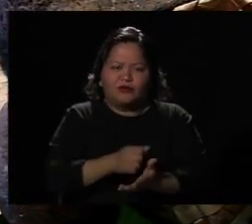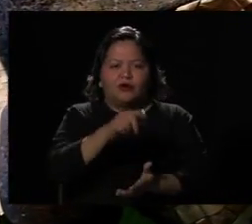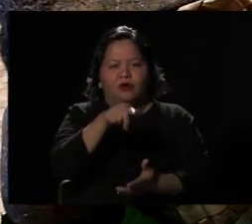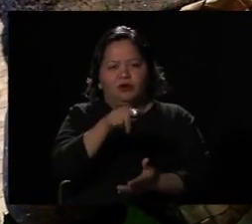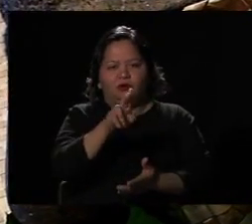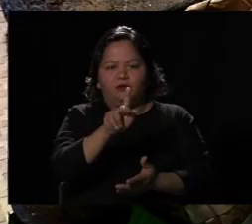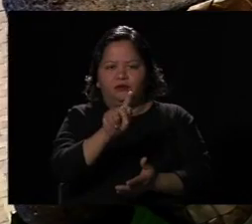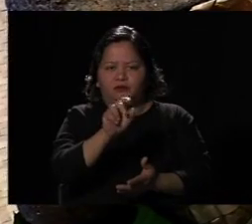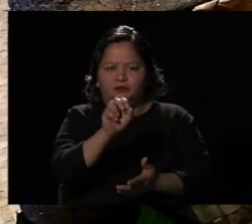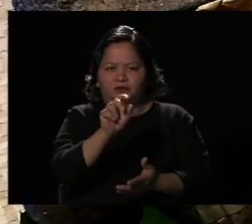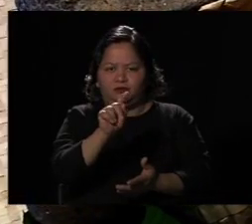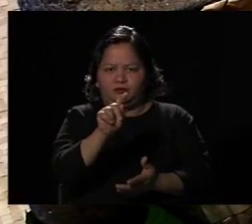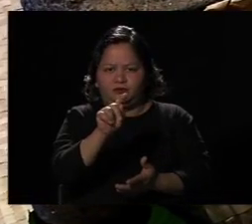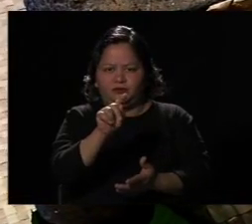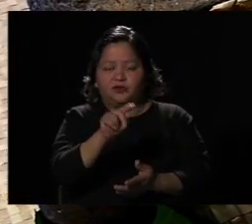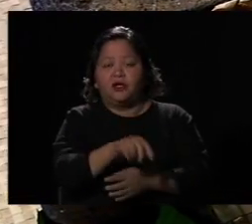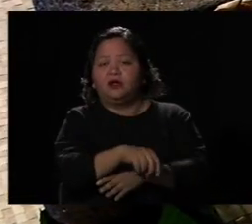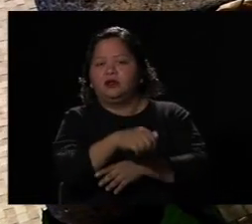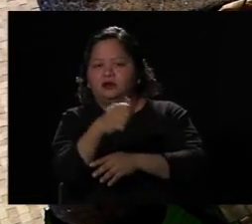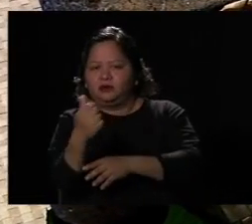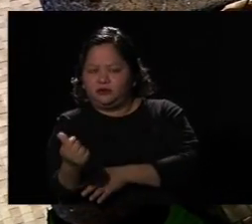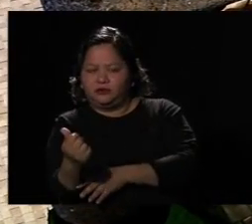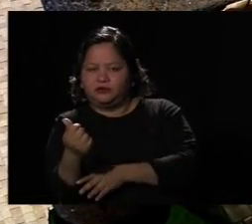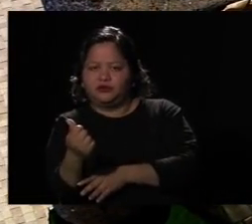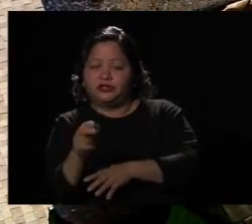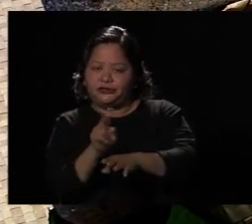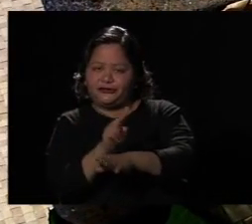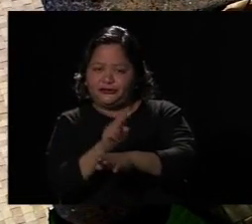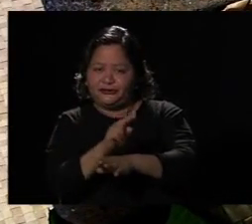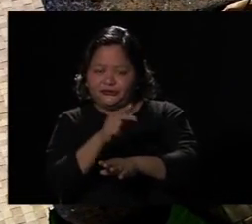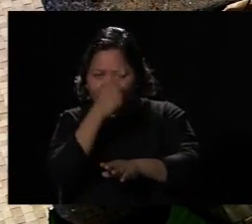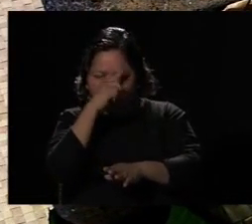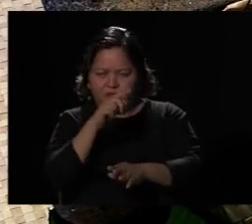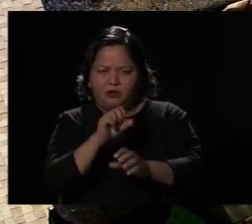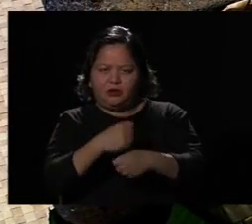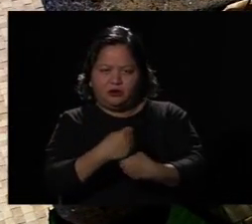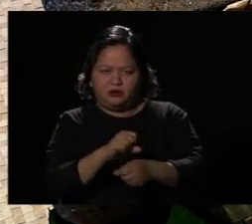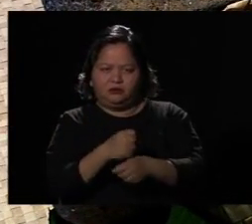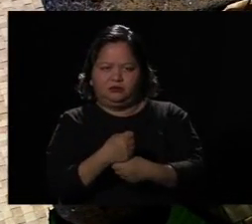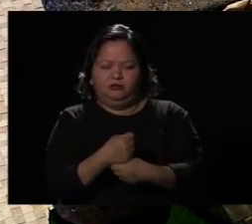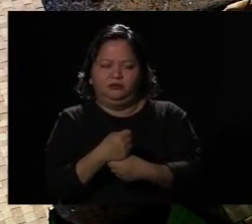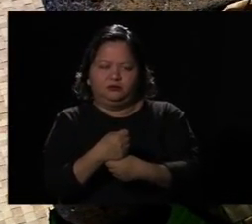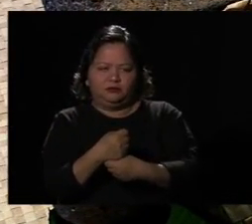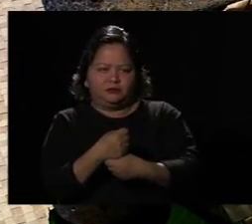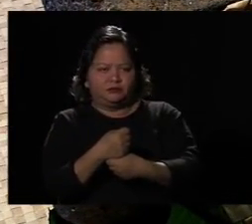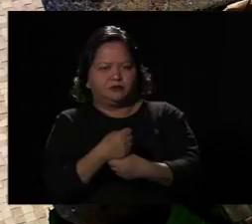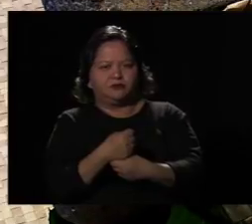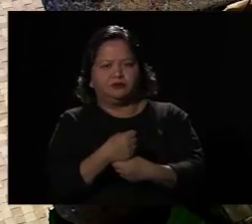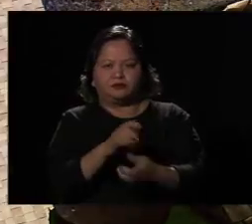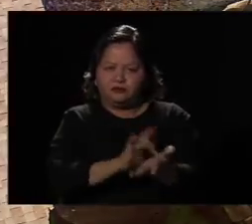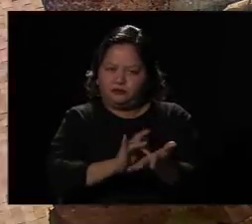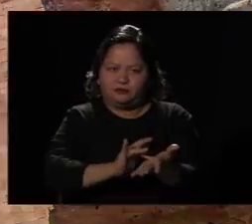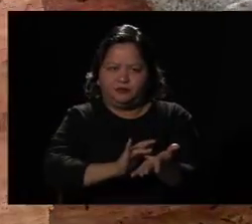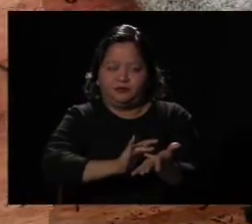Putut. Guaha lokwe gwinahan mamatinas amot ni mafananaan